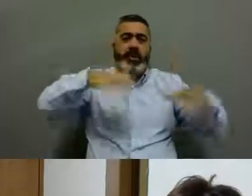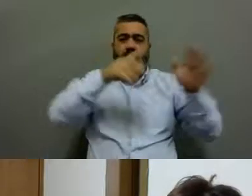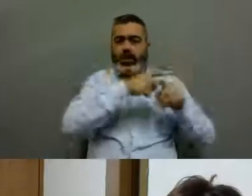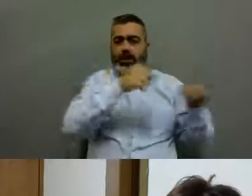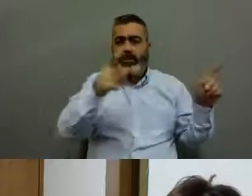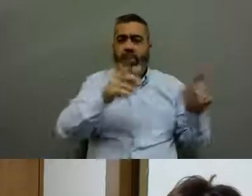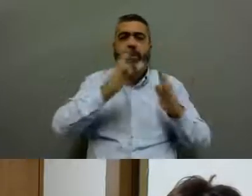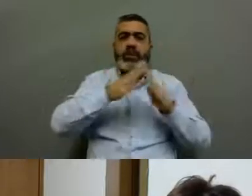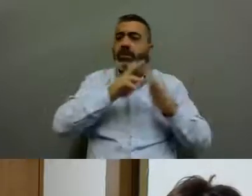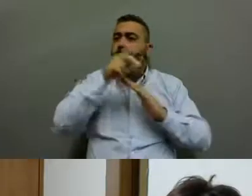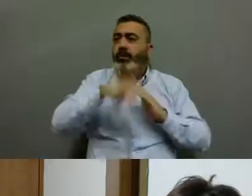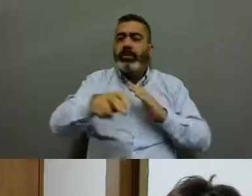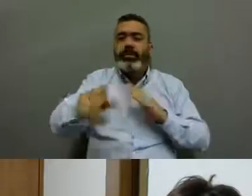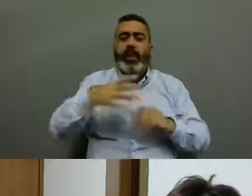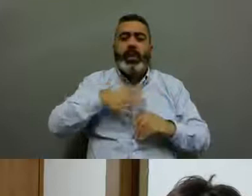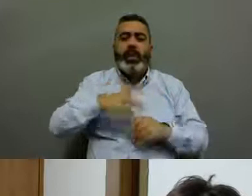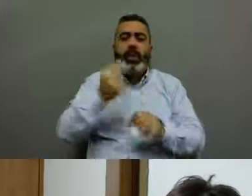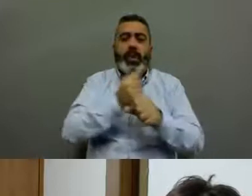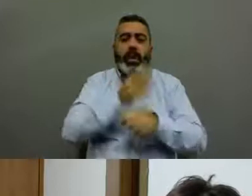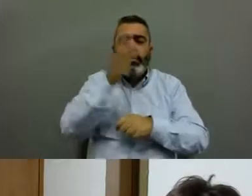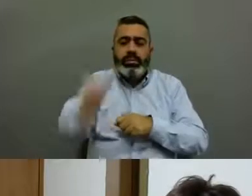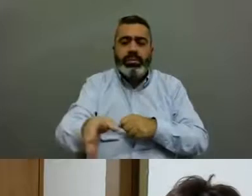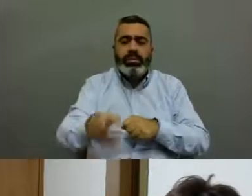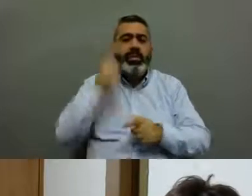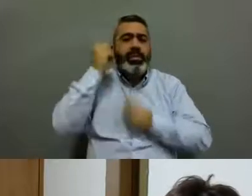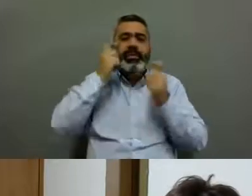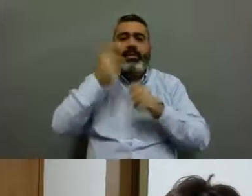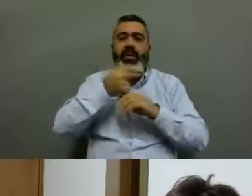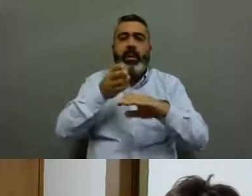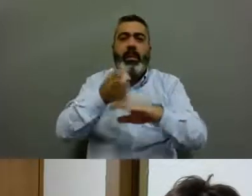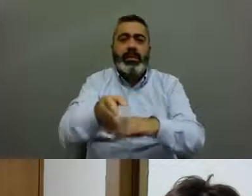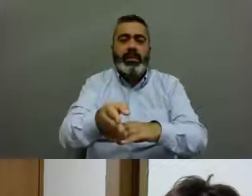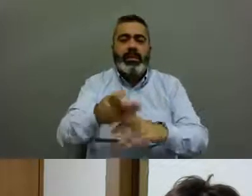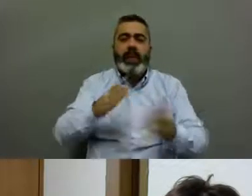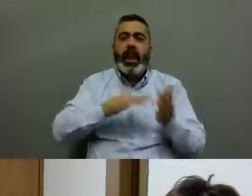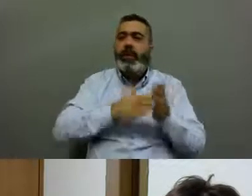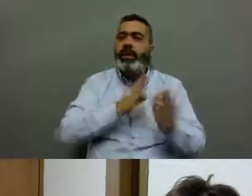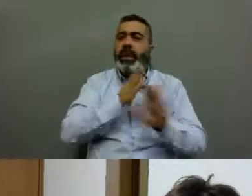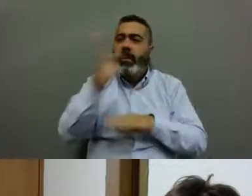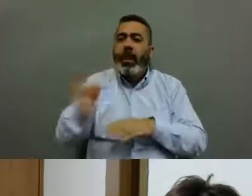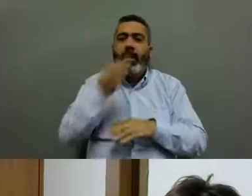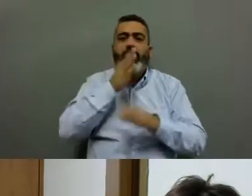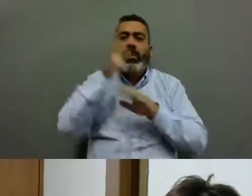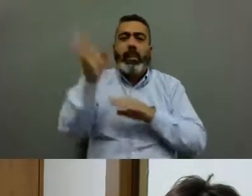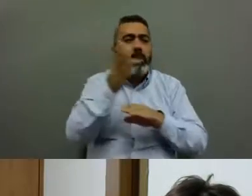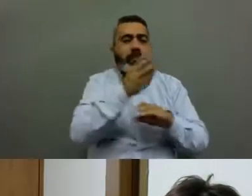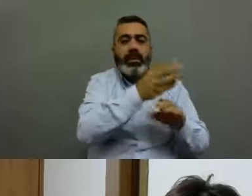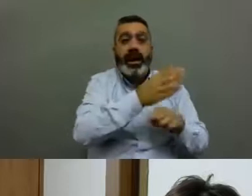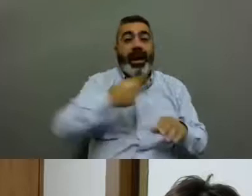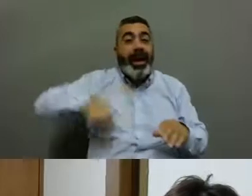από το σπίτι του, να πάει στη δουλειά του, να πάει σε μια υπηρεσία να κάνει την καθημερινότητά του. Εμείς αυτά όλα